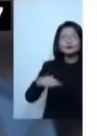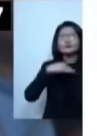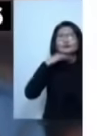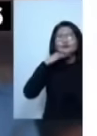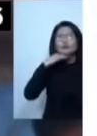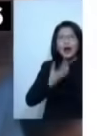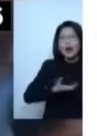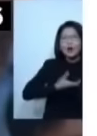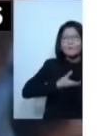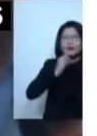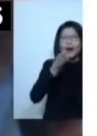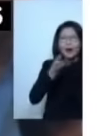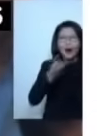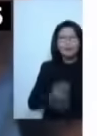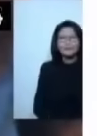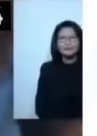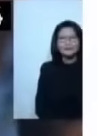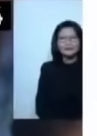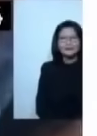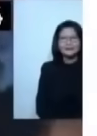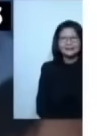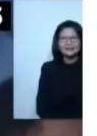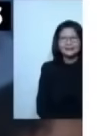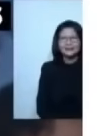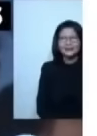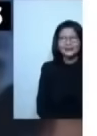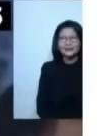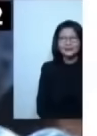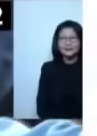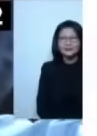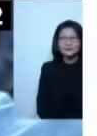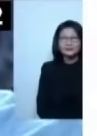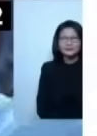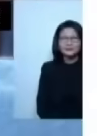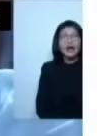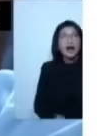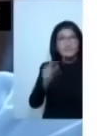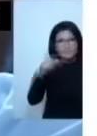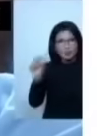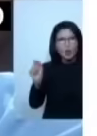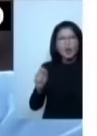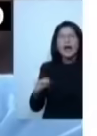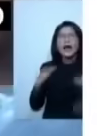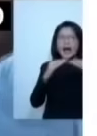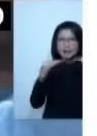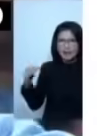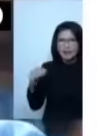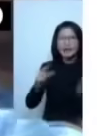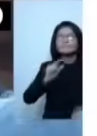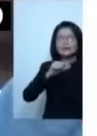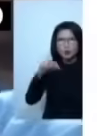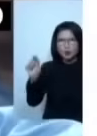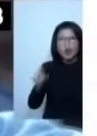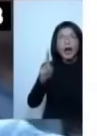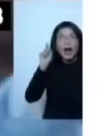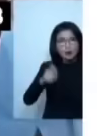pada debat hari ini mulai dari 01 hingga 03 kemudian juga pemirsa ini debat masih panjang masih ada empat debat lainnya dan tentu